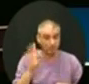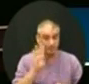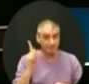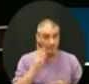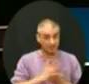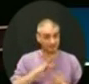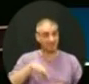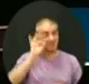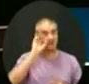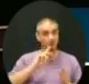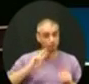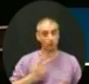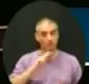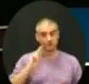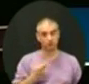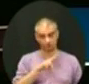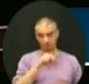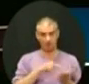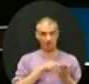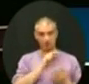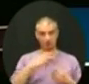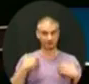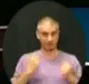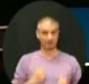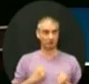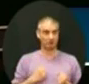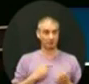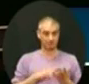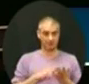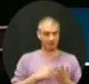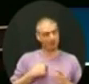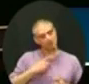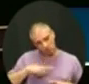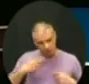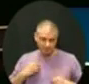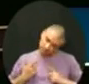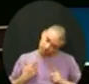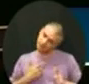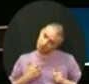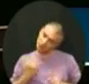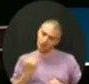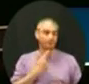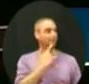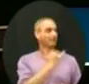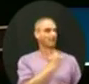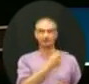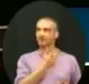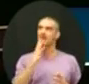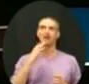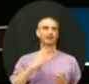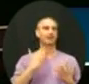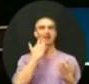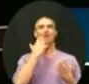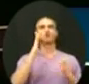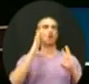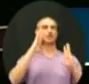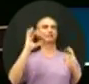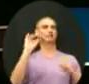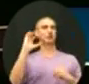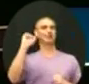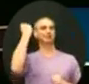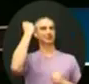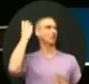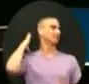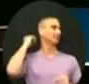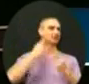נתניהו נבחר פה פעם אחר פעם על העניין הביטחוני, על זה שאנחנו על חרבנו חיים פה. נכון. זה אתוס ציוני אחד מה, לפחות